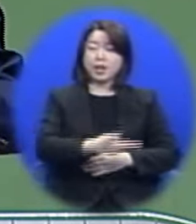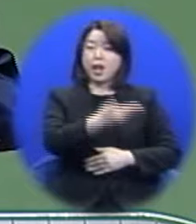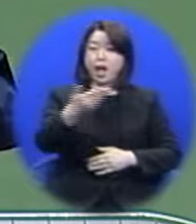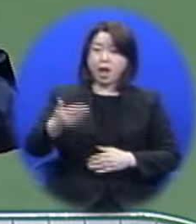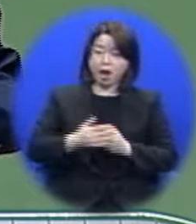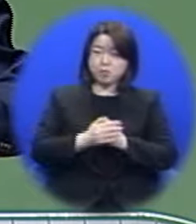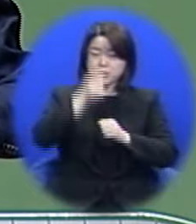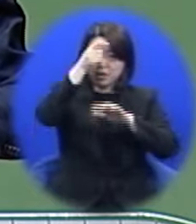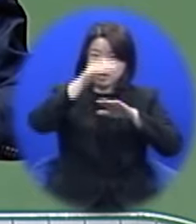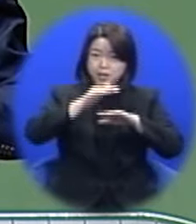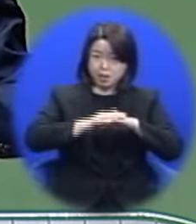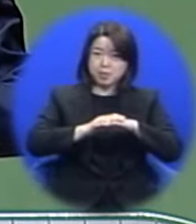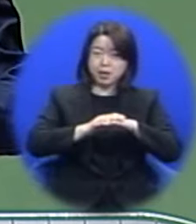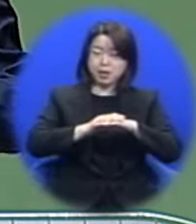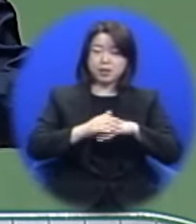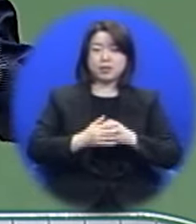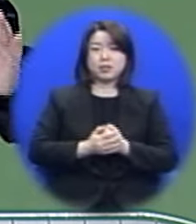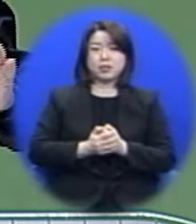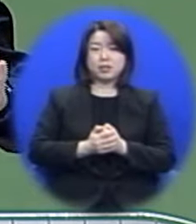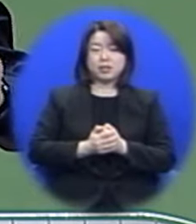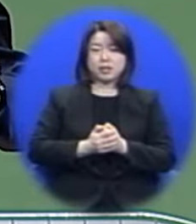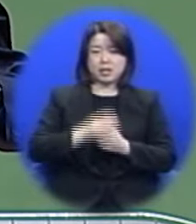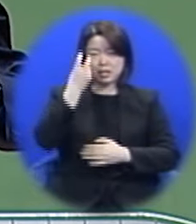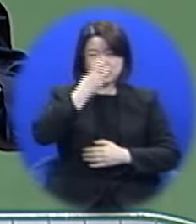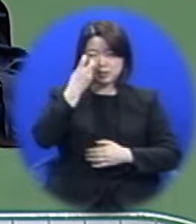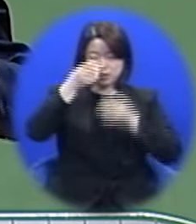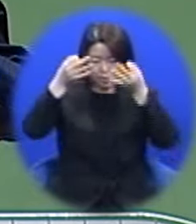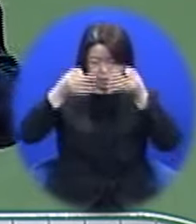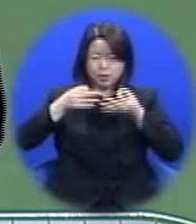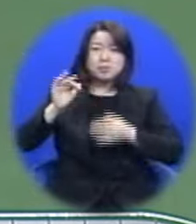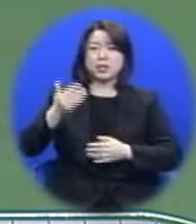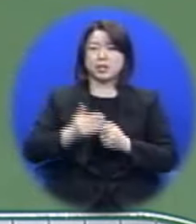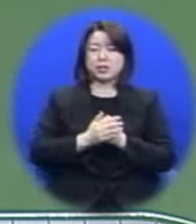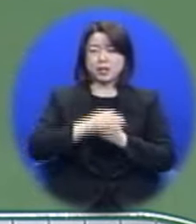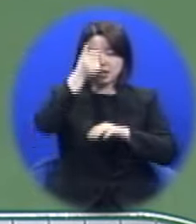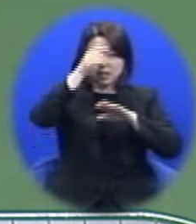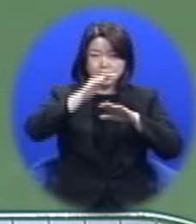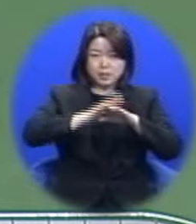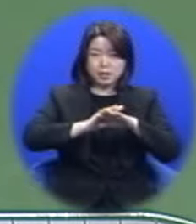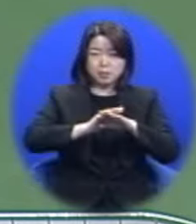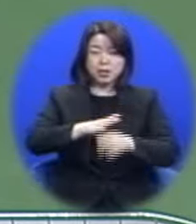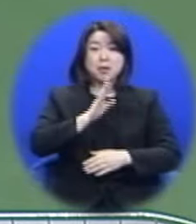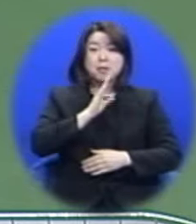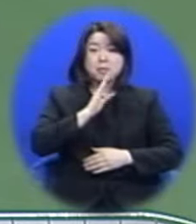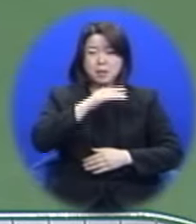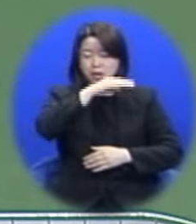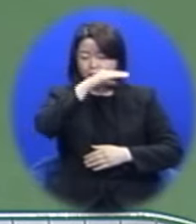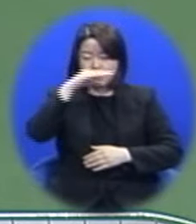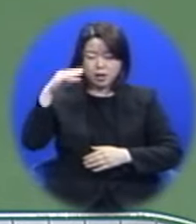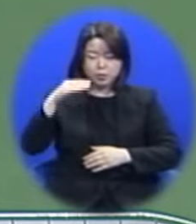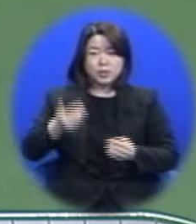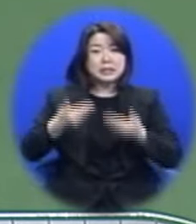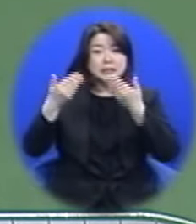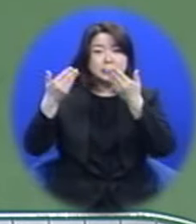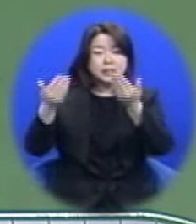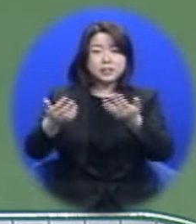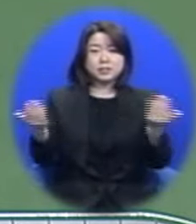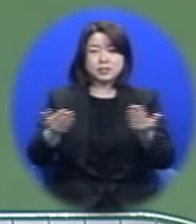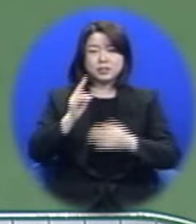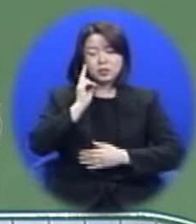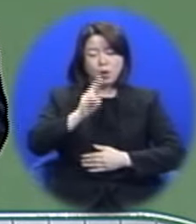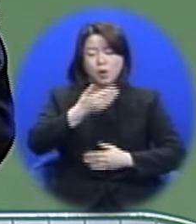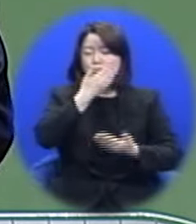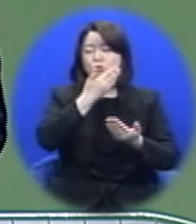여러분의 예배를 점검해야 합니다. 예배 바로 드리는 일은 너무너무 중요해요.